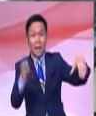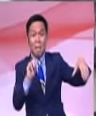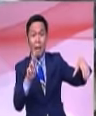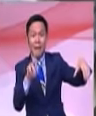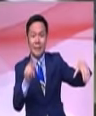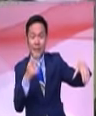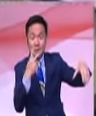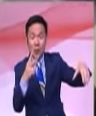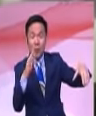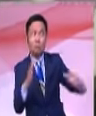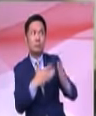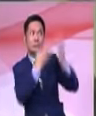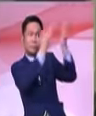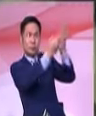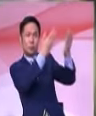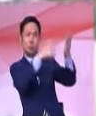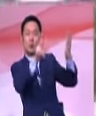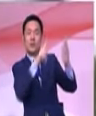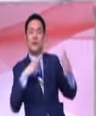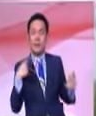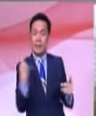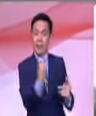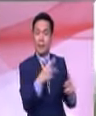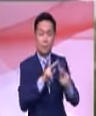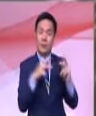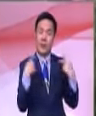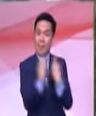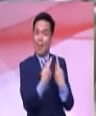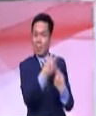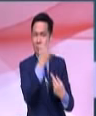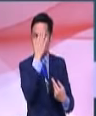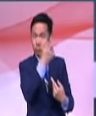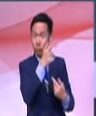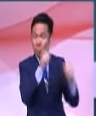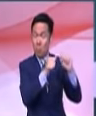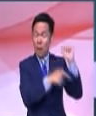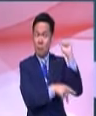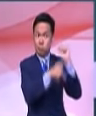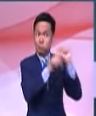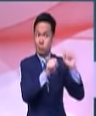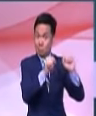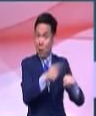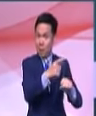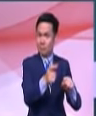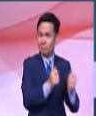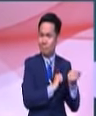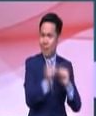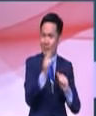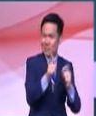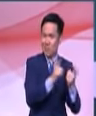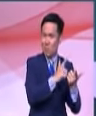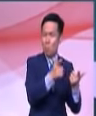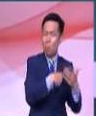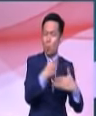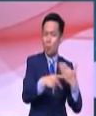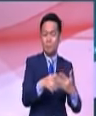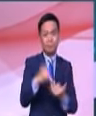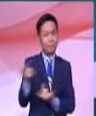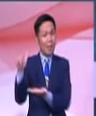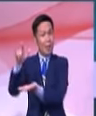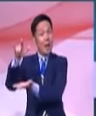untuk dibentangkan kepada Kabinet. Lapangan terbang Subang akan dibangunkan menjadi